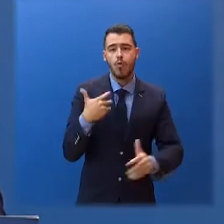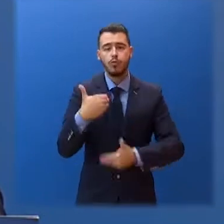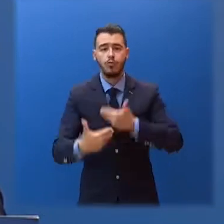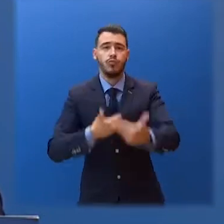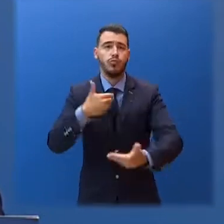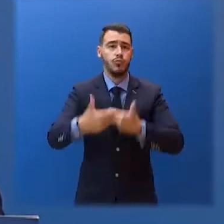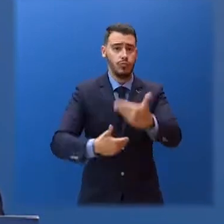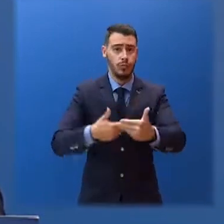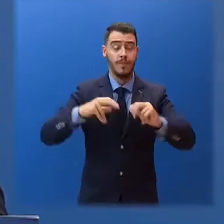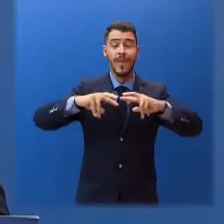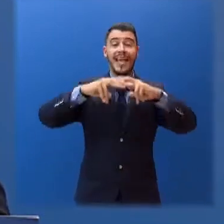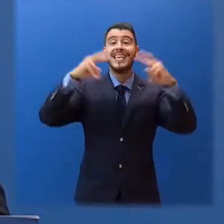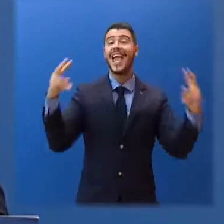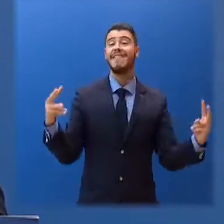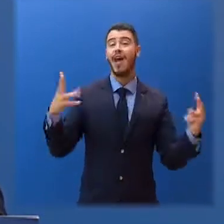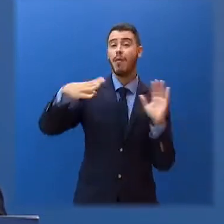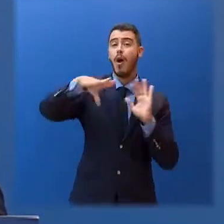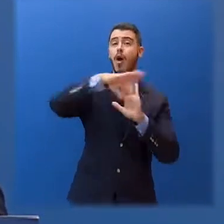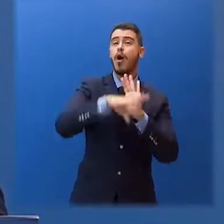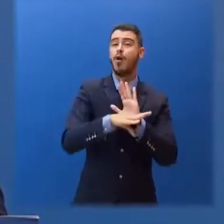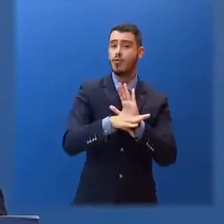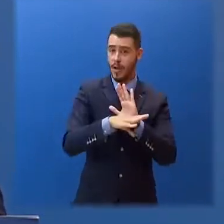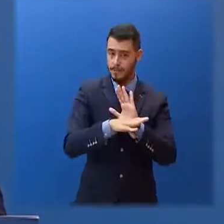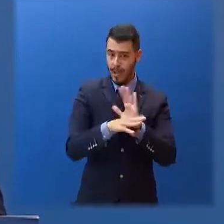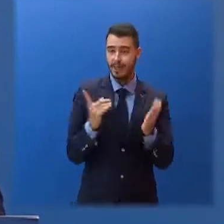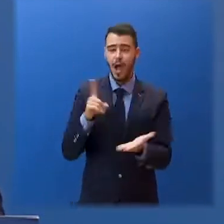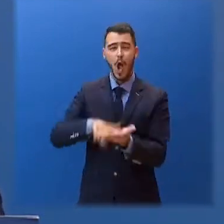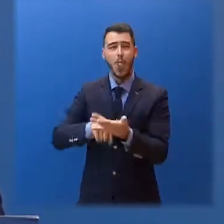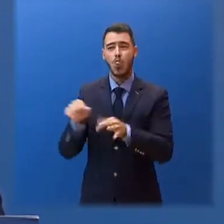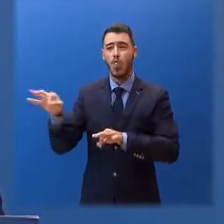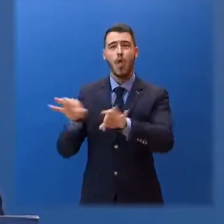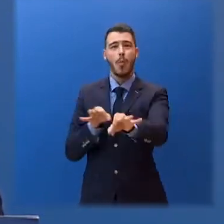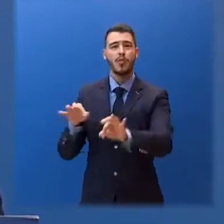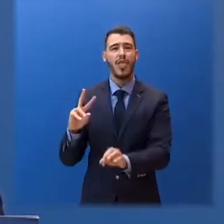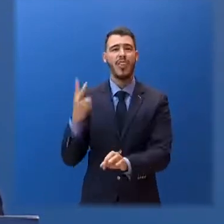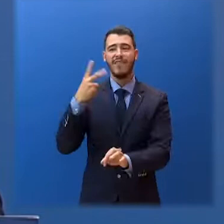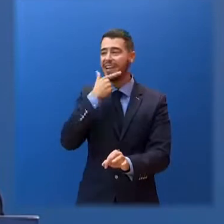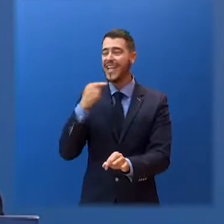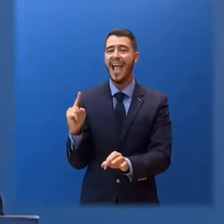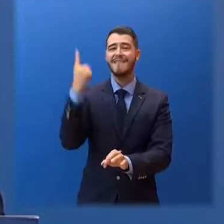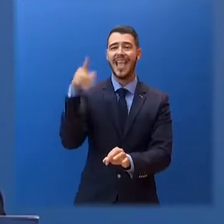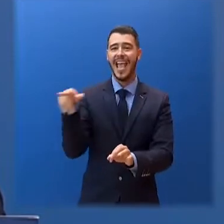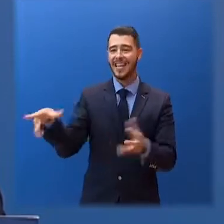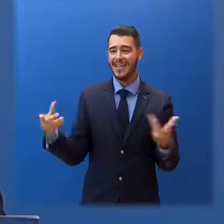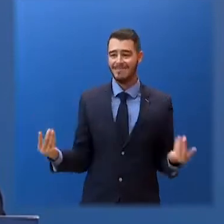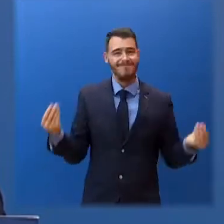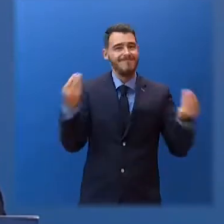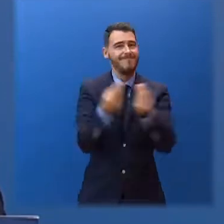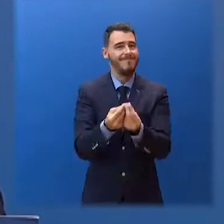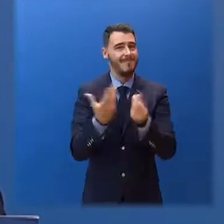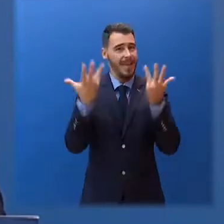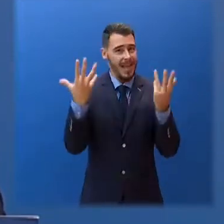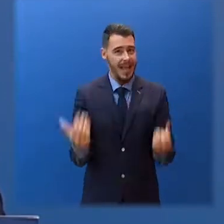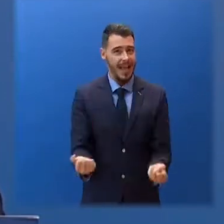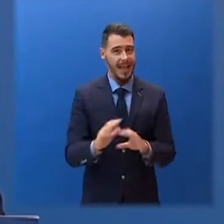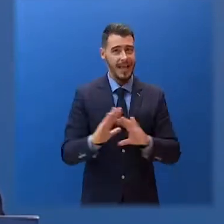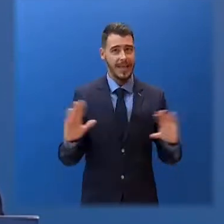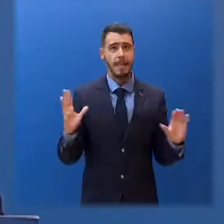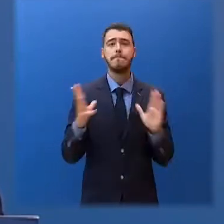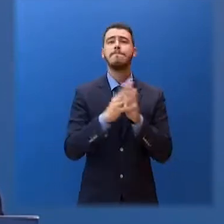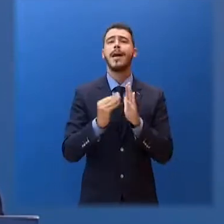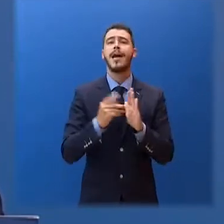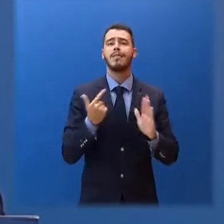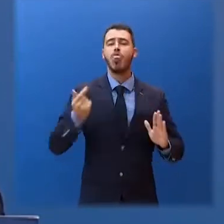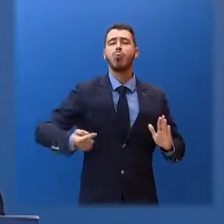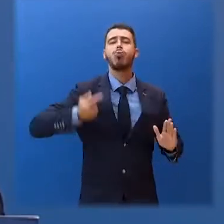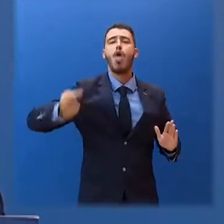Γέφυρα συμπληρώνεται και από το νομοσχέδιο για τη δεύτερη ευκαιρία. Επομένως, δίνουμε δυνατότητα και σε ανθρώπους που είχαν πρόβλημα στην αποπληρωμή των δόσεών